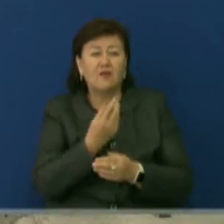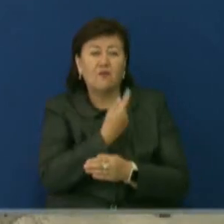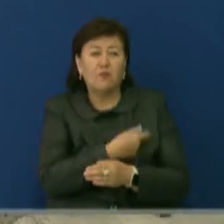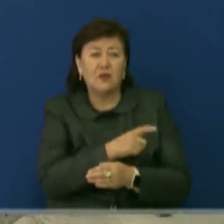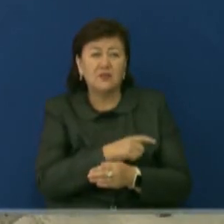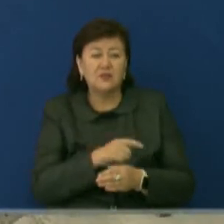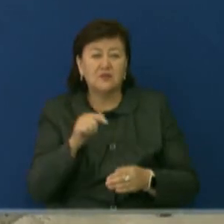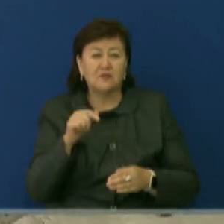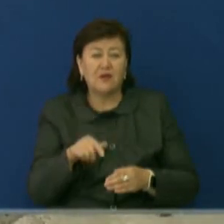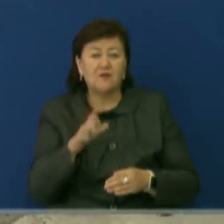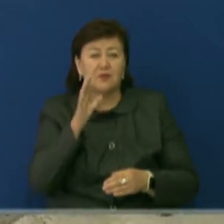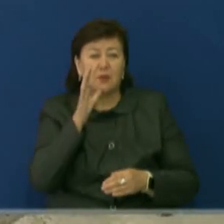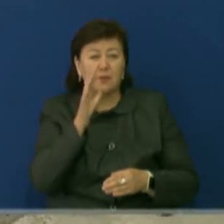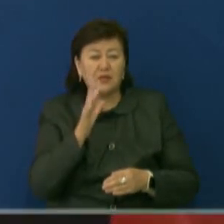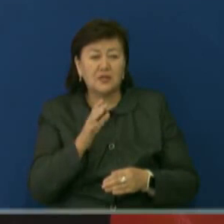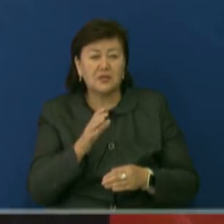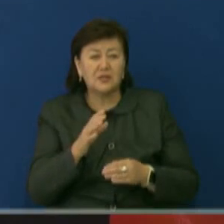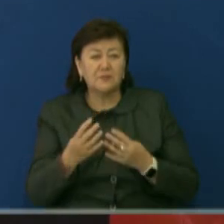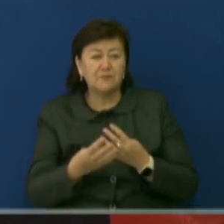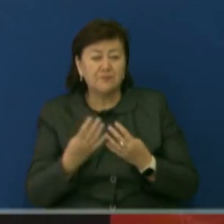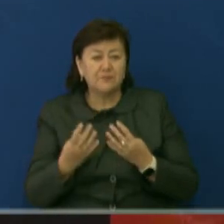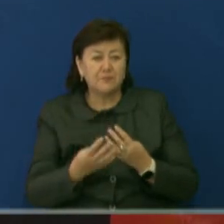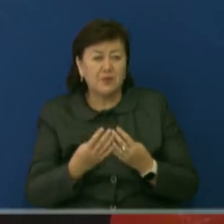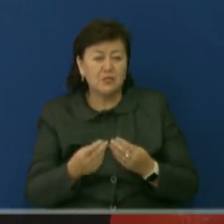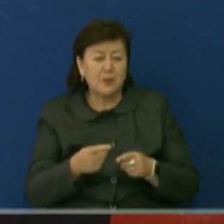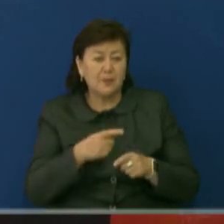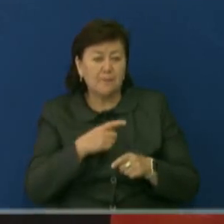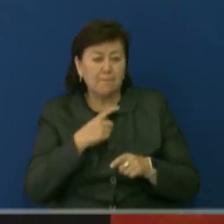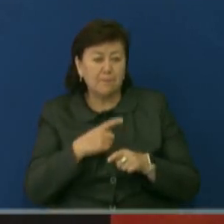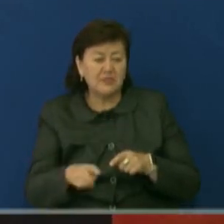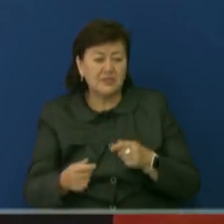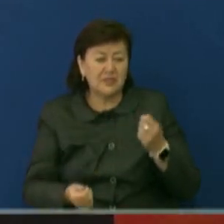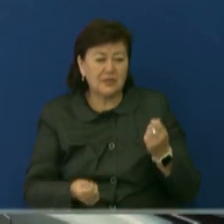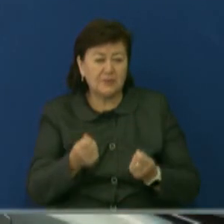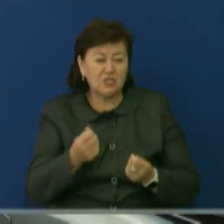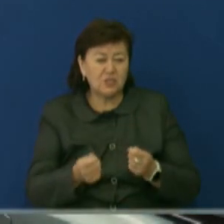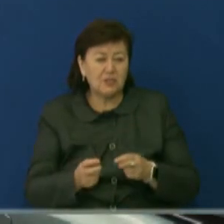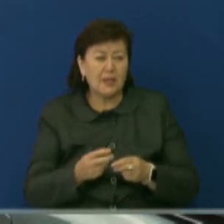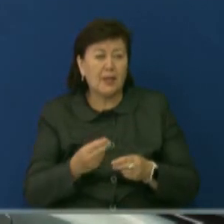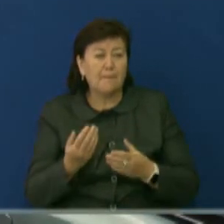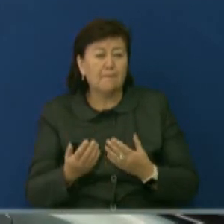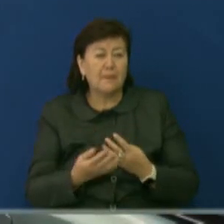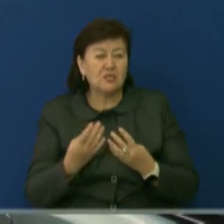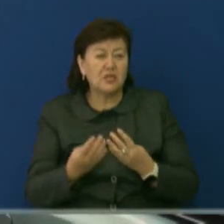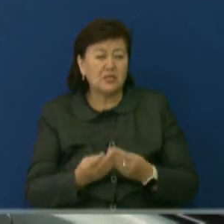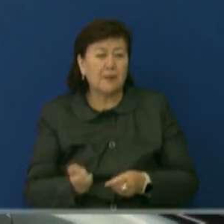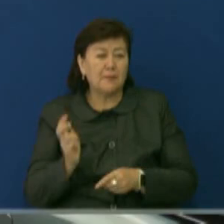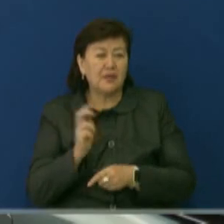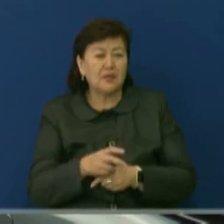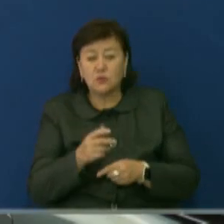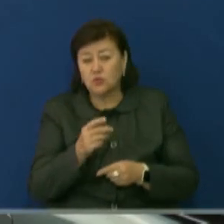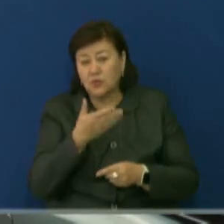что в момент пожара спецавтотранспорт быстро прибыл к месту происшествия, но из-за отсутствия места парковки для